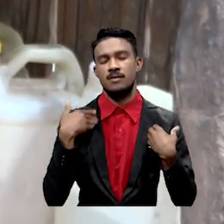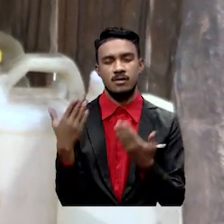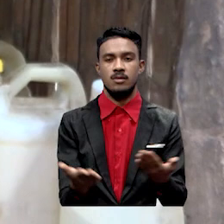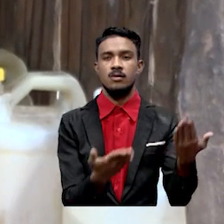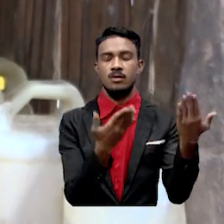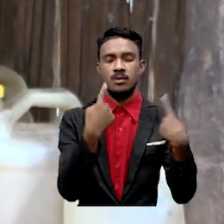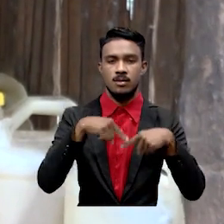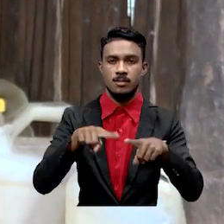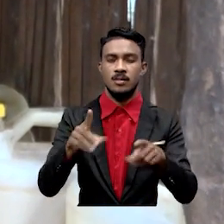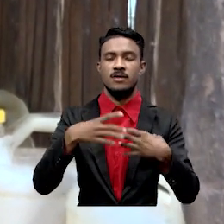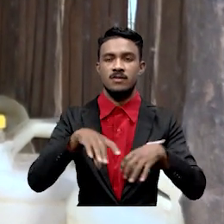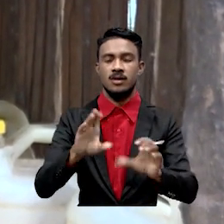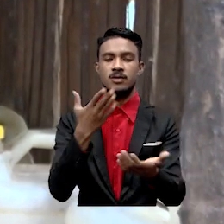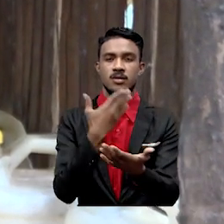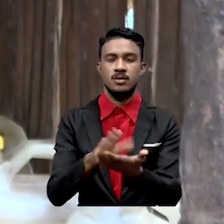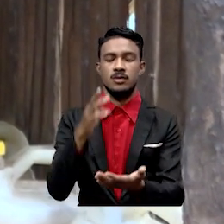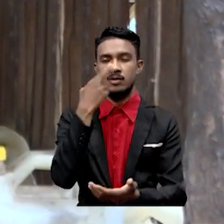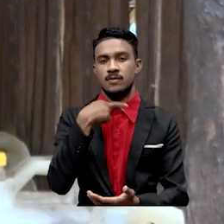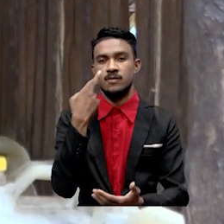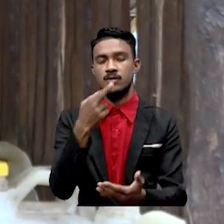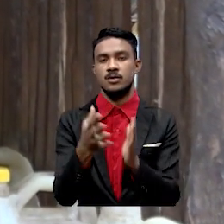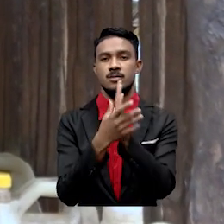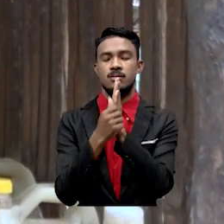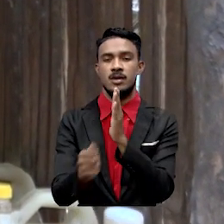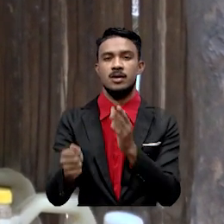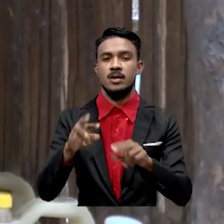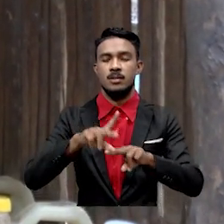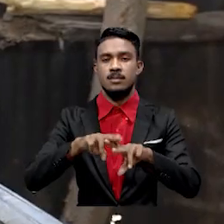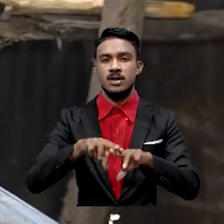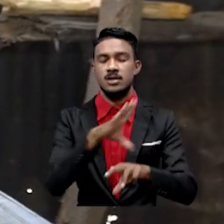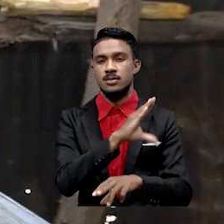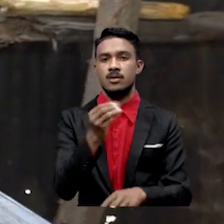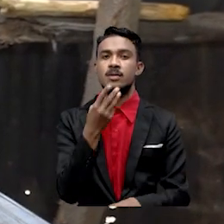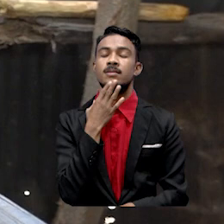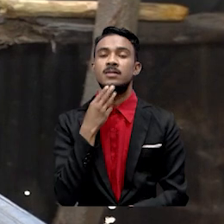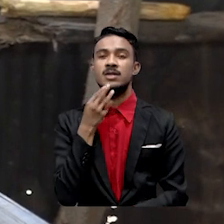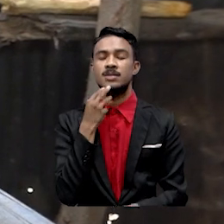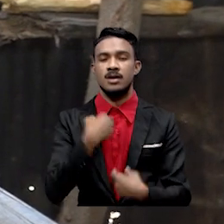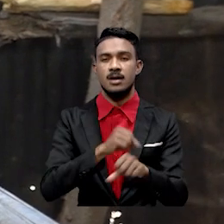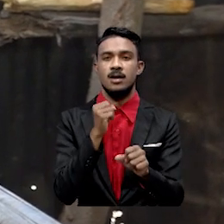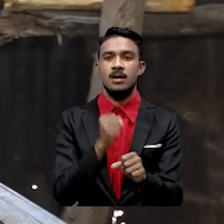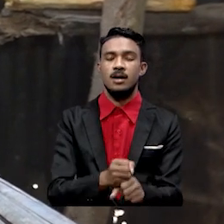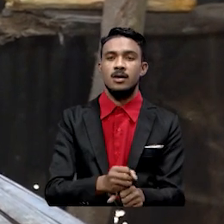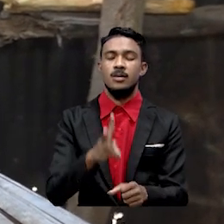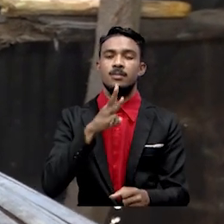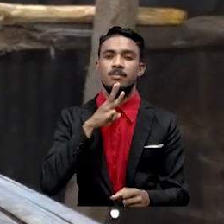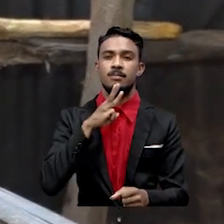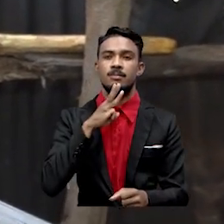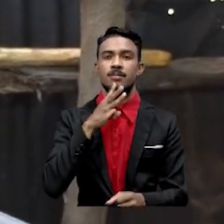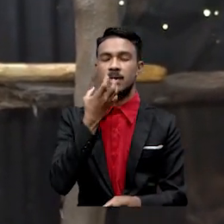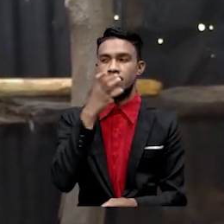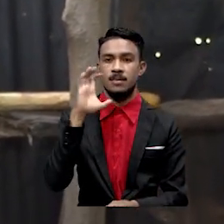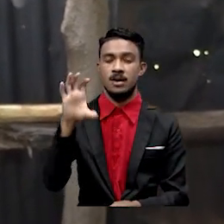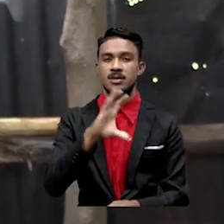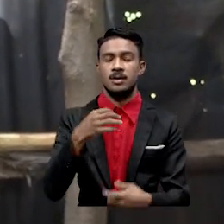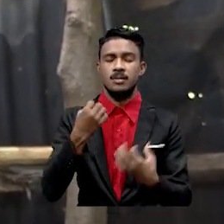bafaan atu sosanetik fos, mina, masing, no masing midar atu halonetik bemanas. Tamba nee dala